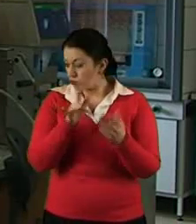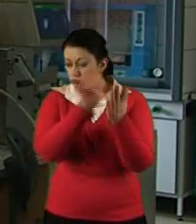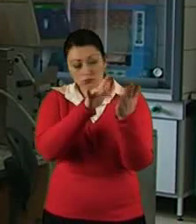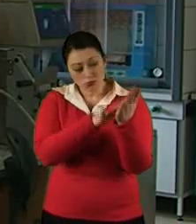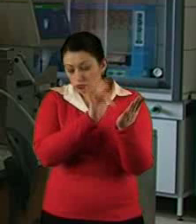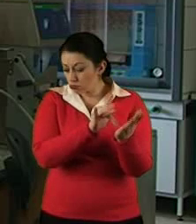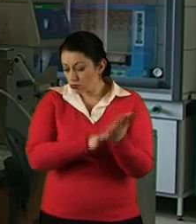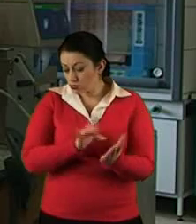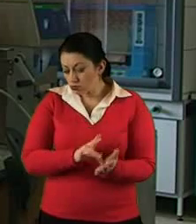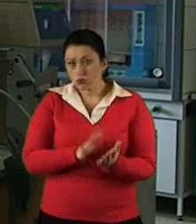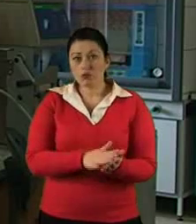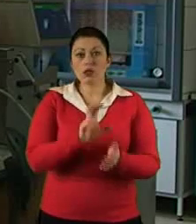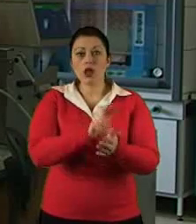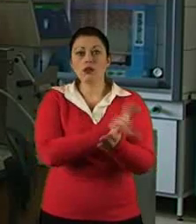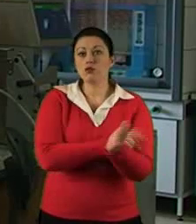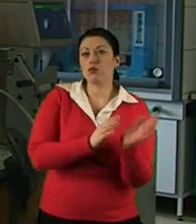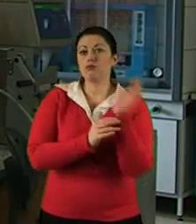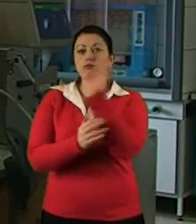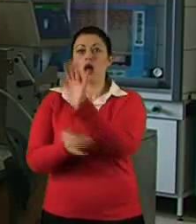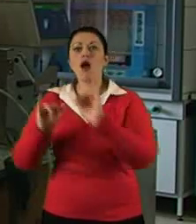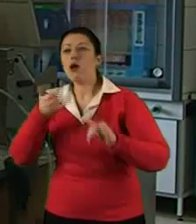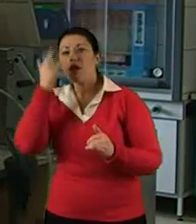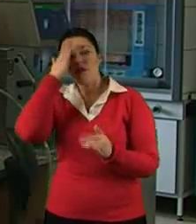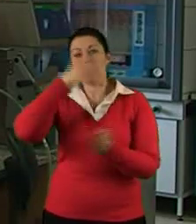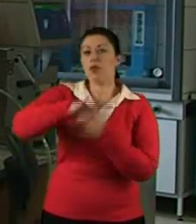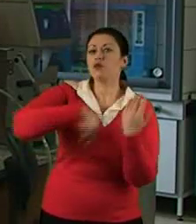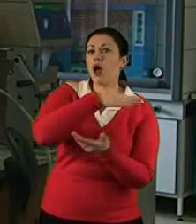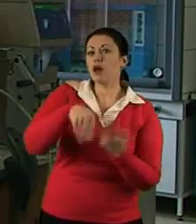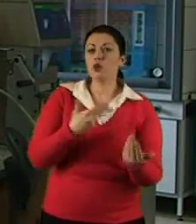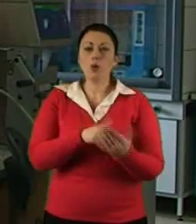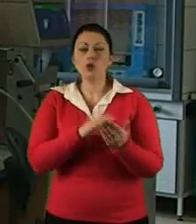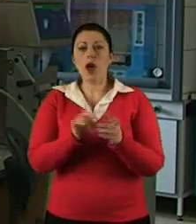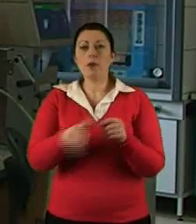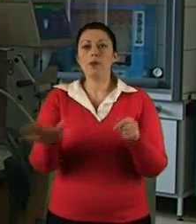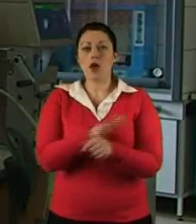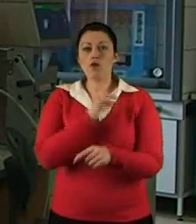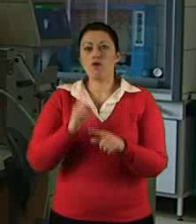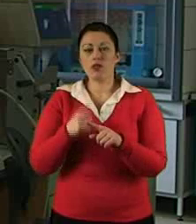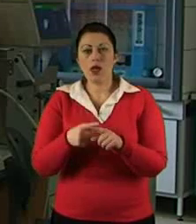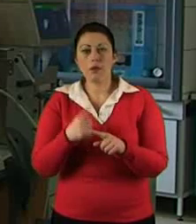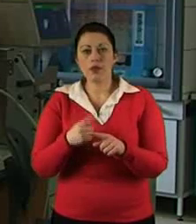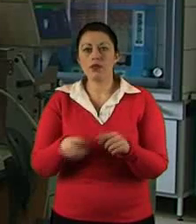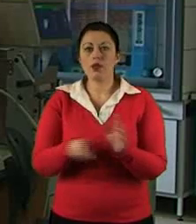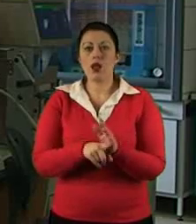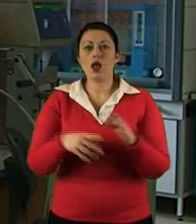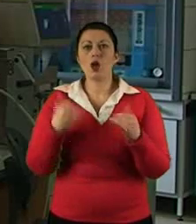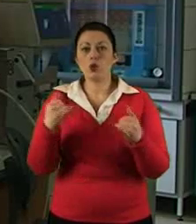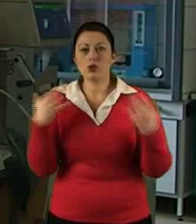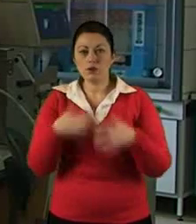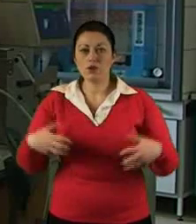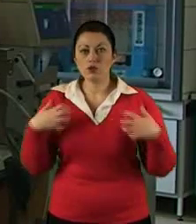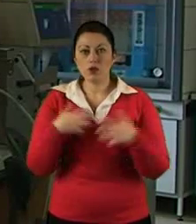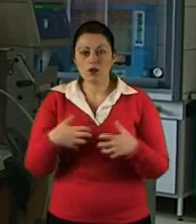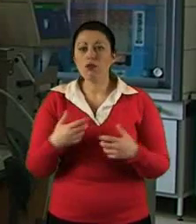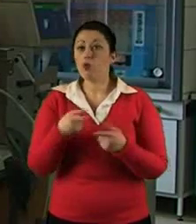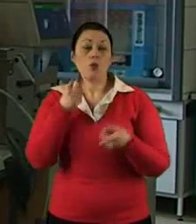wyniki przedstawiamy dla technologów, a oni już z tych wyników robią receptury pasz lub kiszonek dla